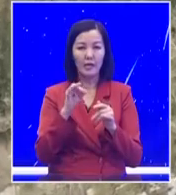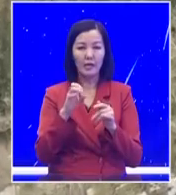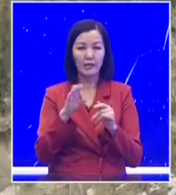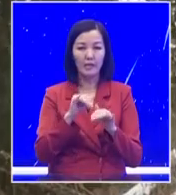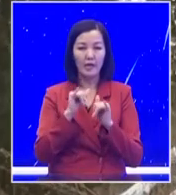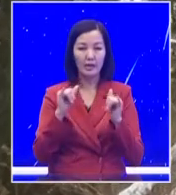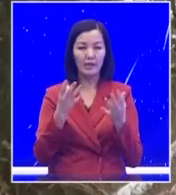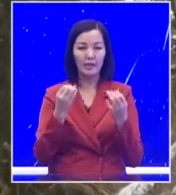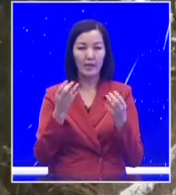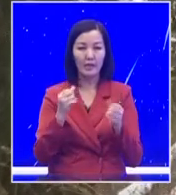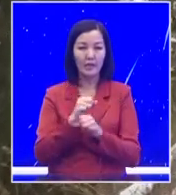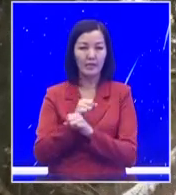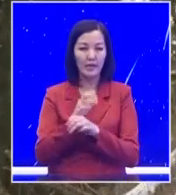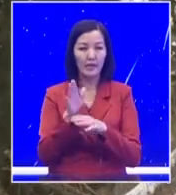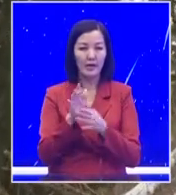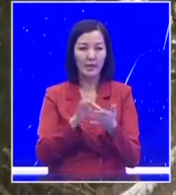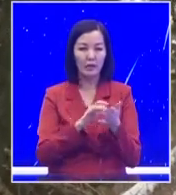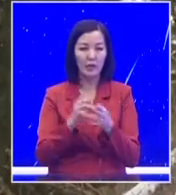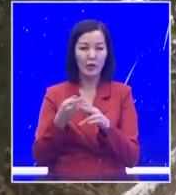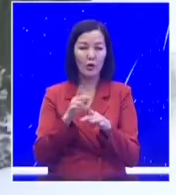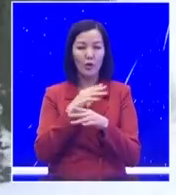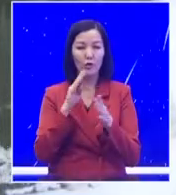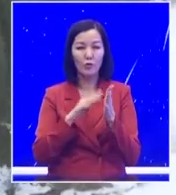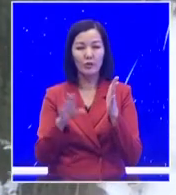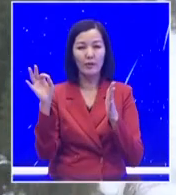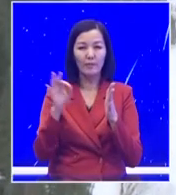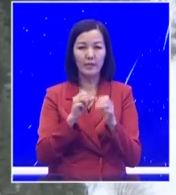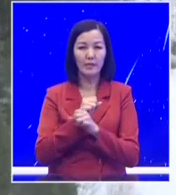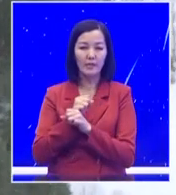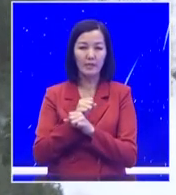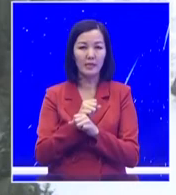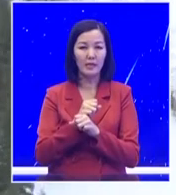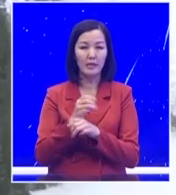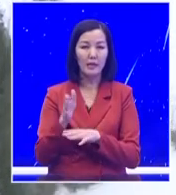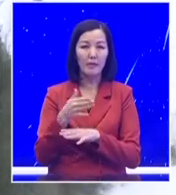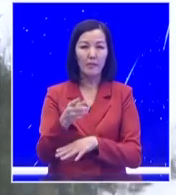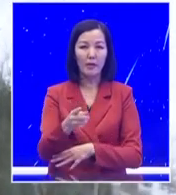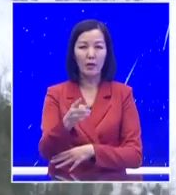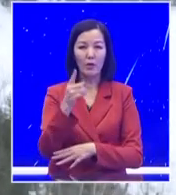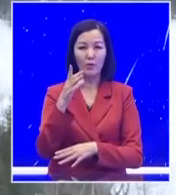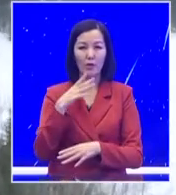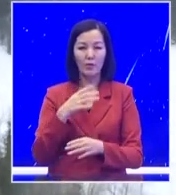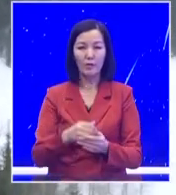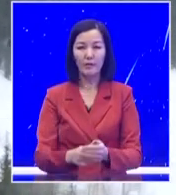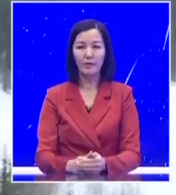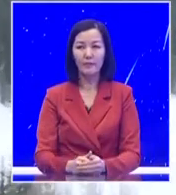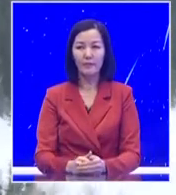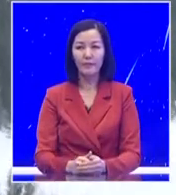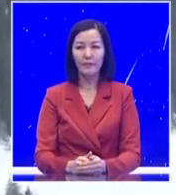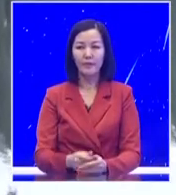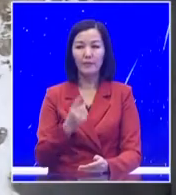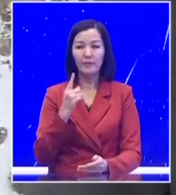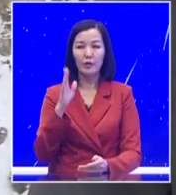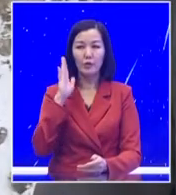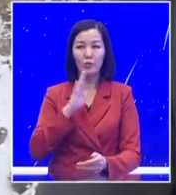артыпты. Биылда саяхатшылардың қарасы көп. Олардың 90% қысқы балық аулауды сергеткен. Бірінші көлге 300 кг дейін